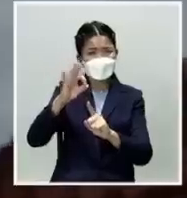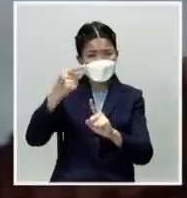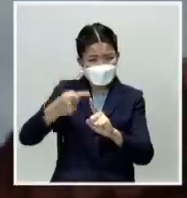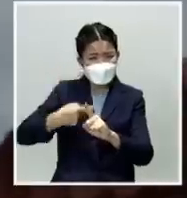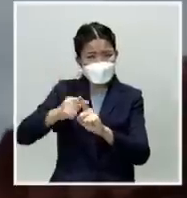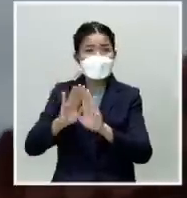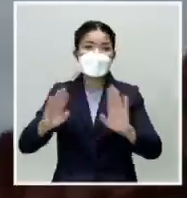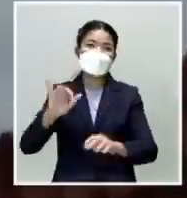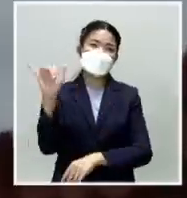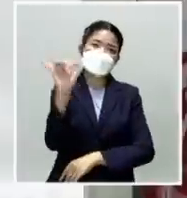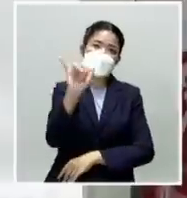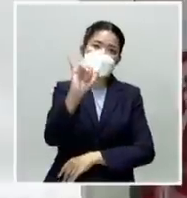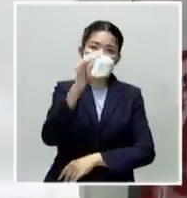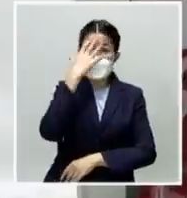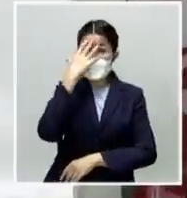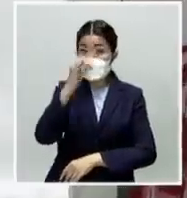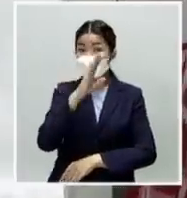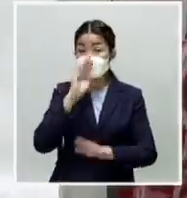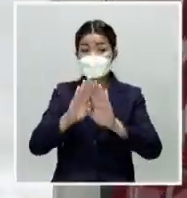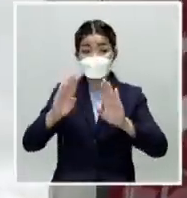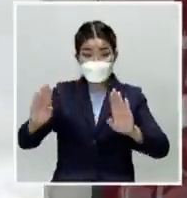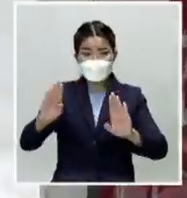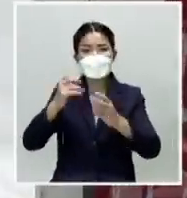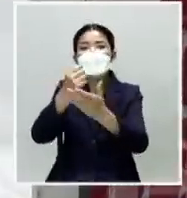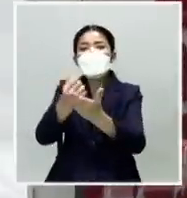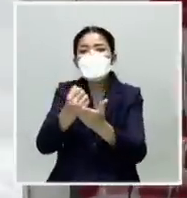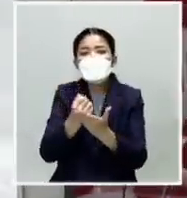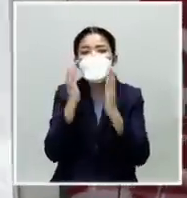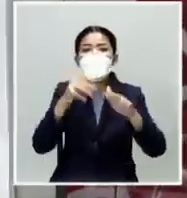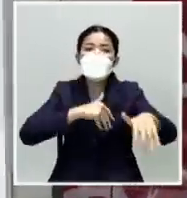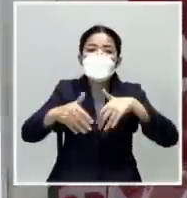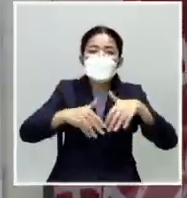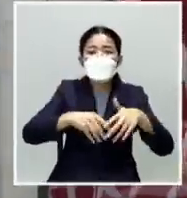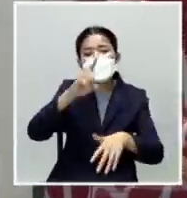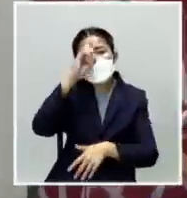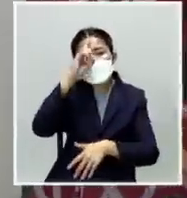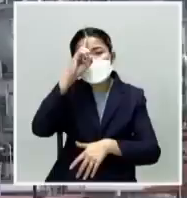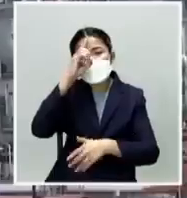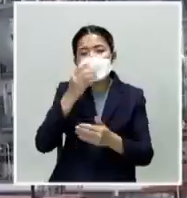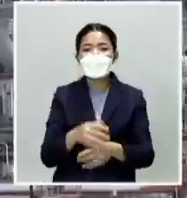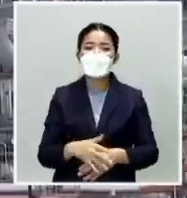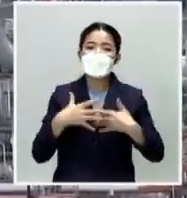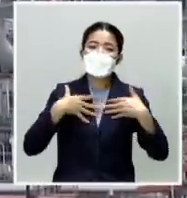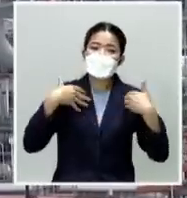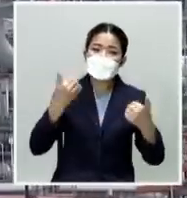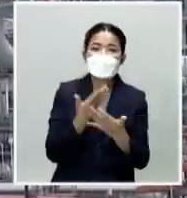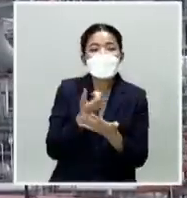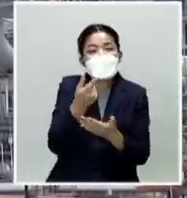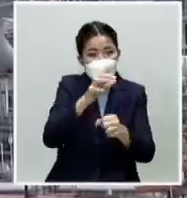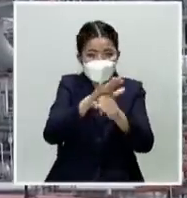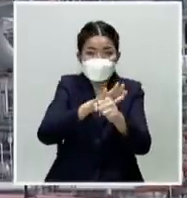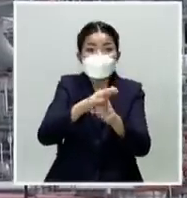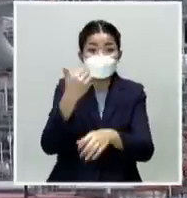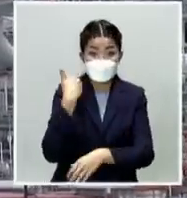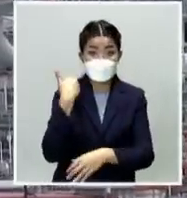ไม่มีการเปิดใช้เพราะว่าถ้าเปิดใช้แล้วเนี่ยจะสร้างความอบอุ่นให้ชาวเยอรมันได้กว่า26ล้านครัวเรือนในราคาที่สมเหตุสมผลเลยล่ะค่ะแ